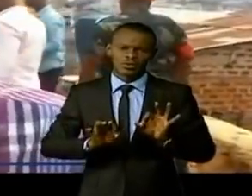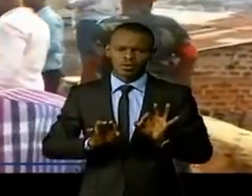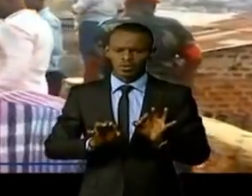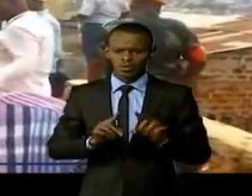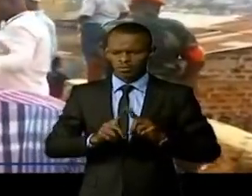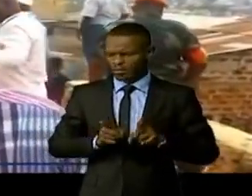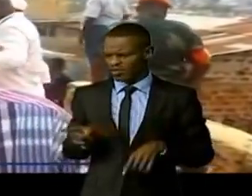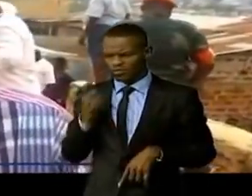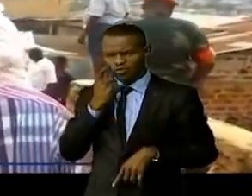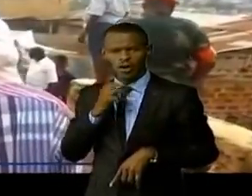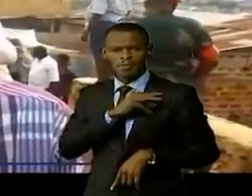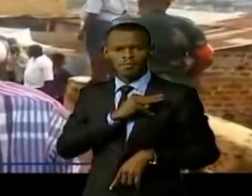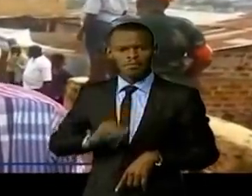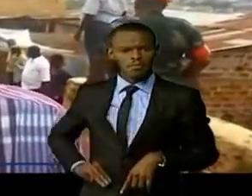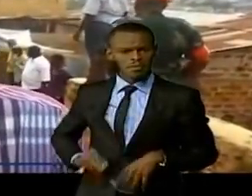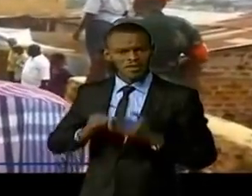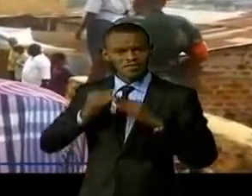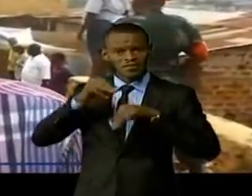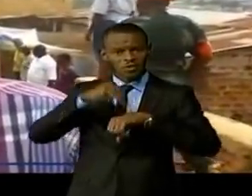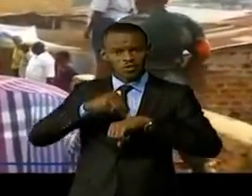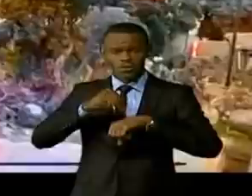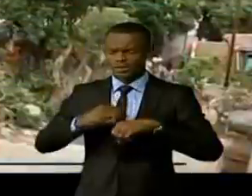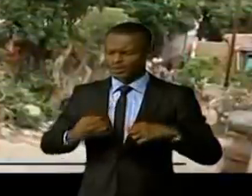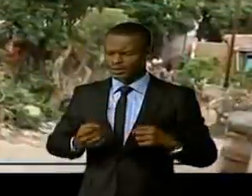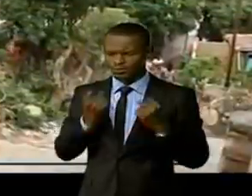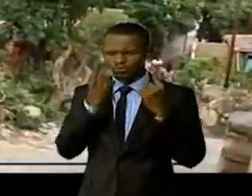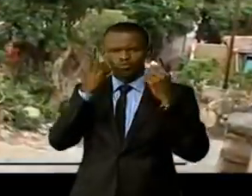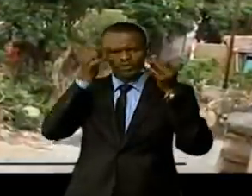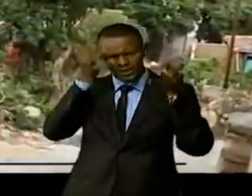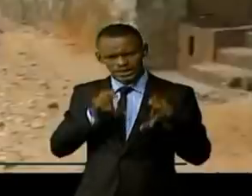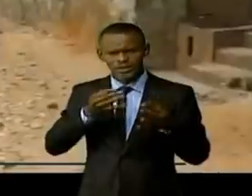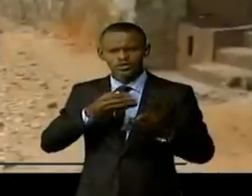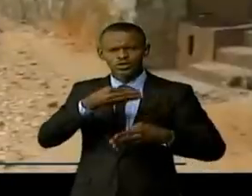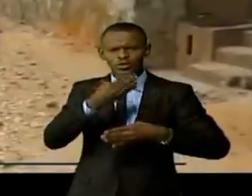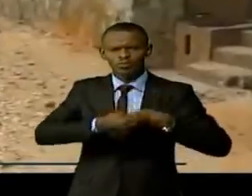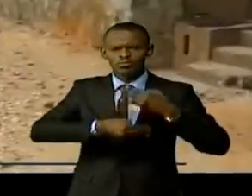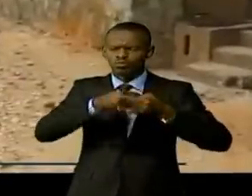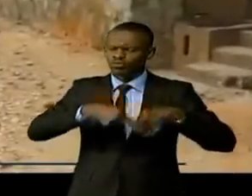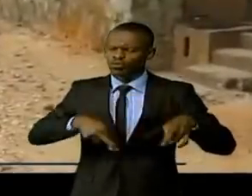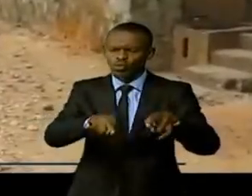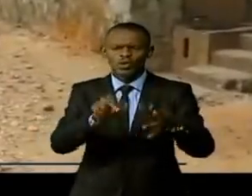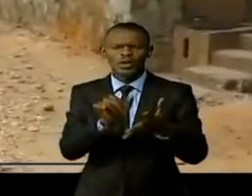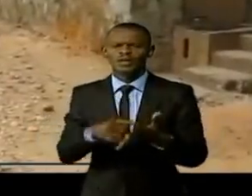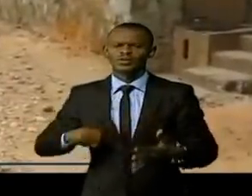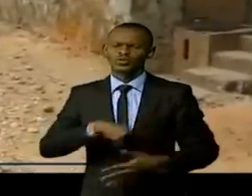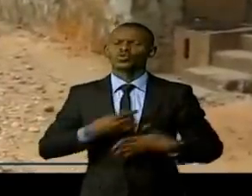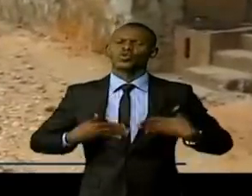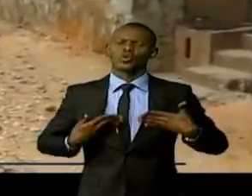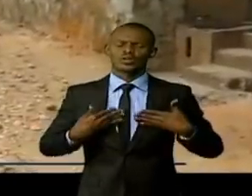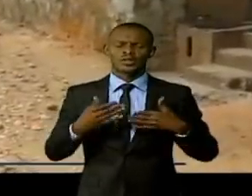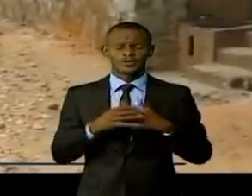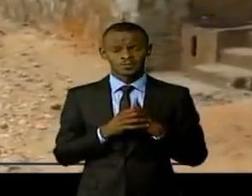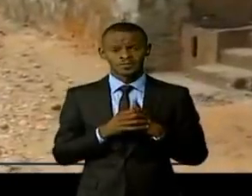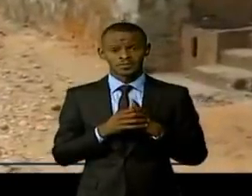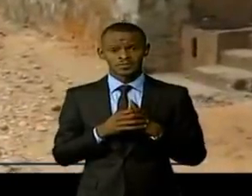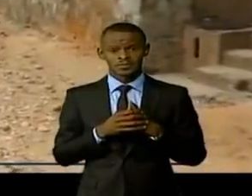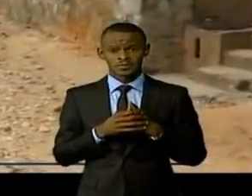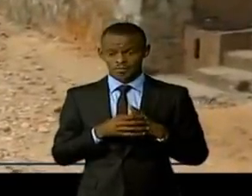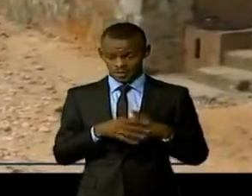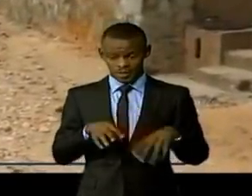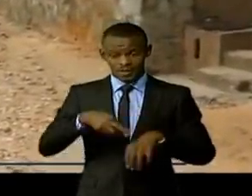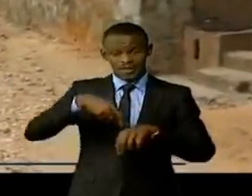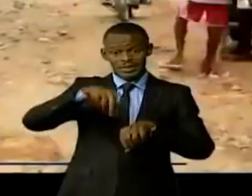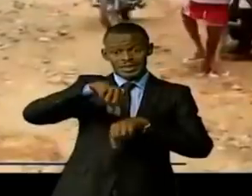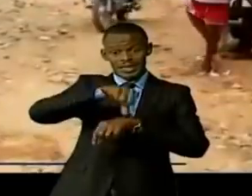route ici. Donc en tout cas, nous sommes très contents. Le désenclavement du quartier Texas, qui passe par ses travaux de la reconstruction de sa principale